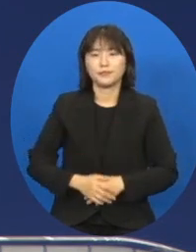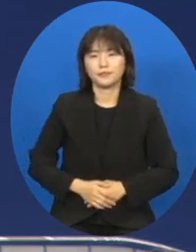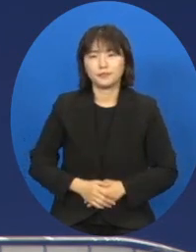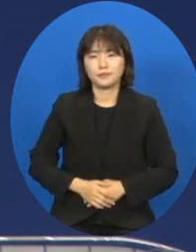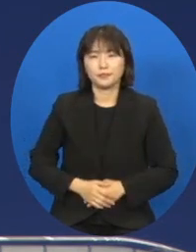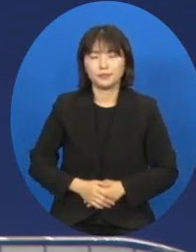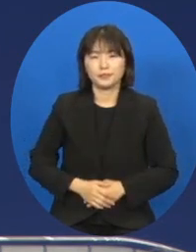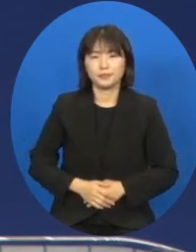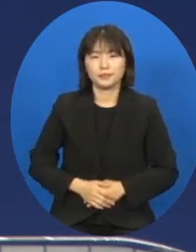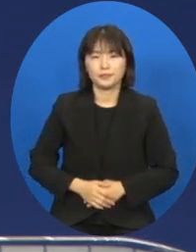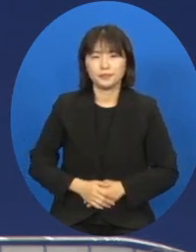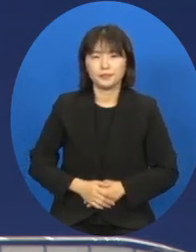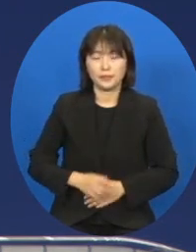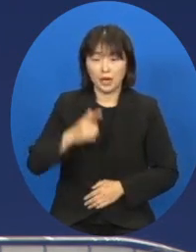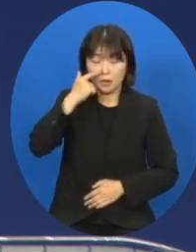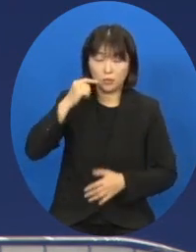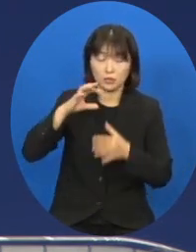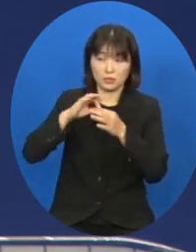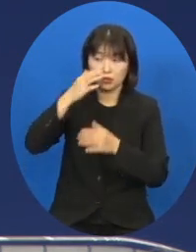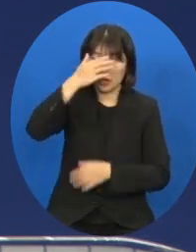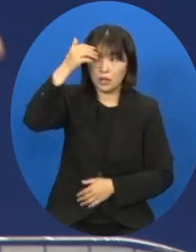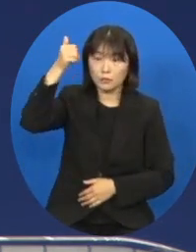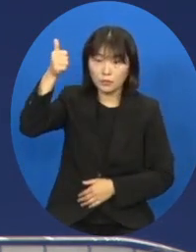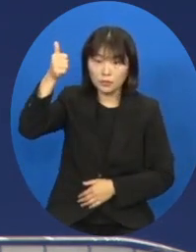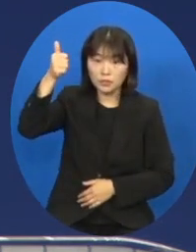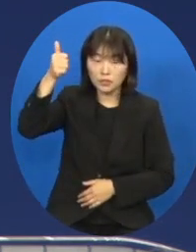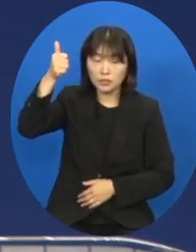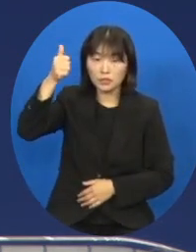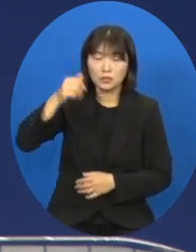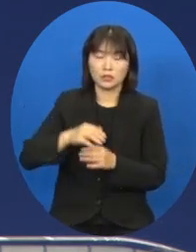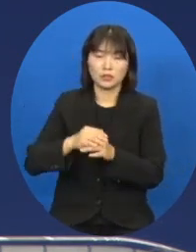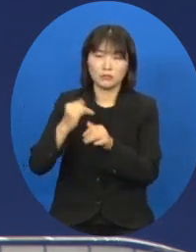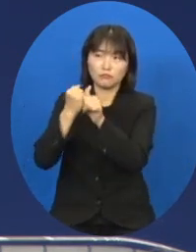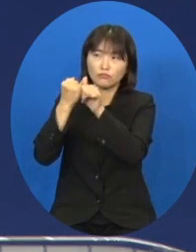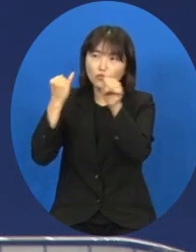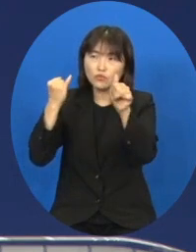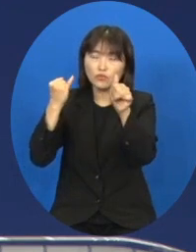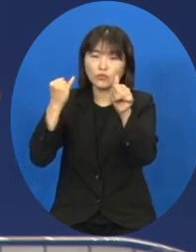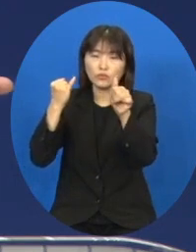아버지의 아버지, 할아버지가 아내가 두 분이셨어요.